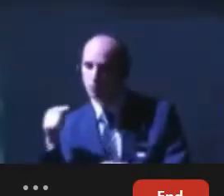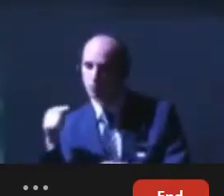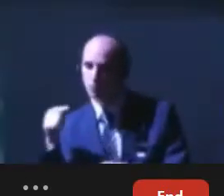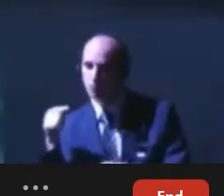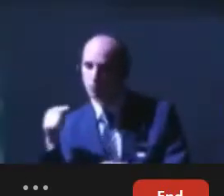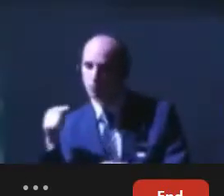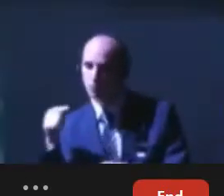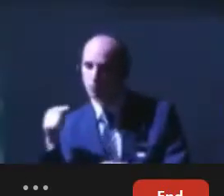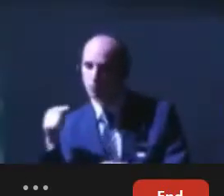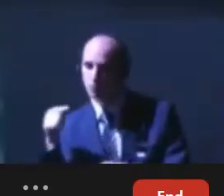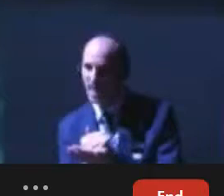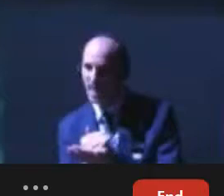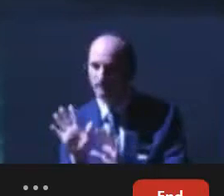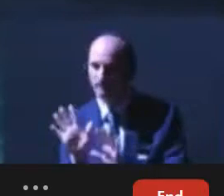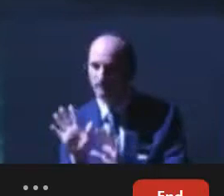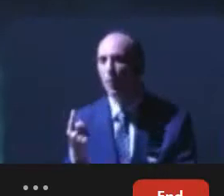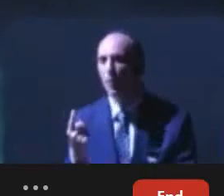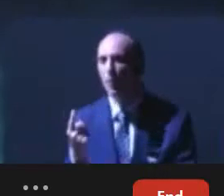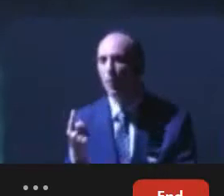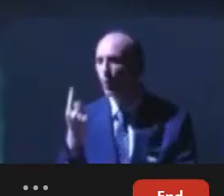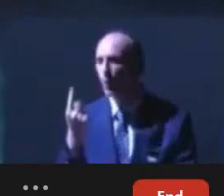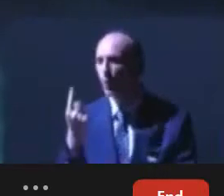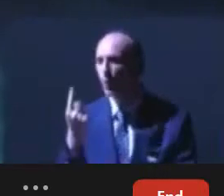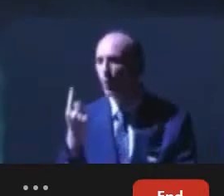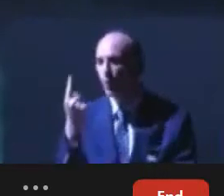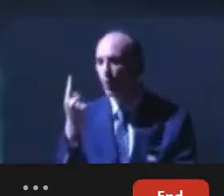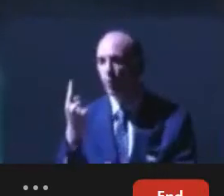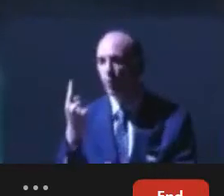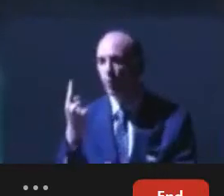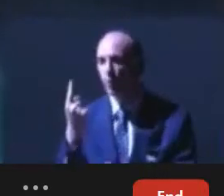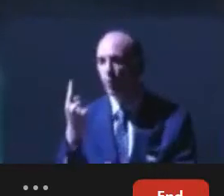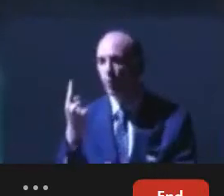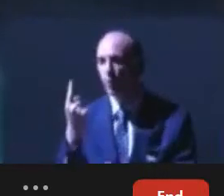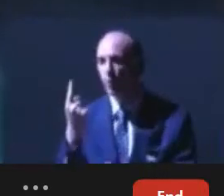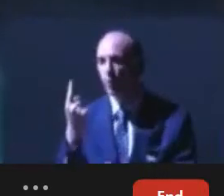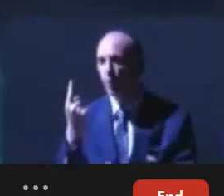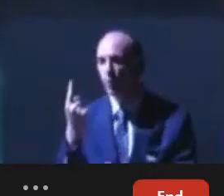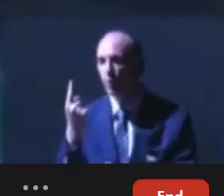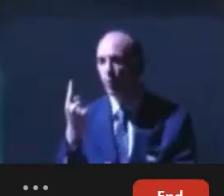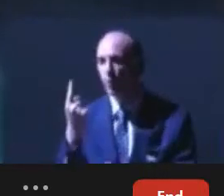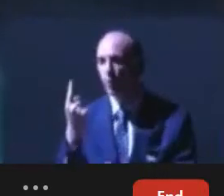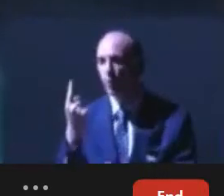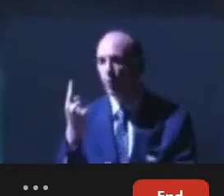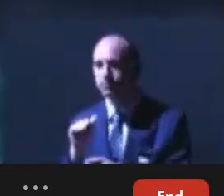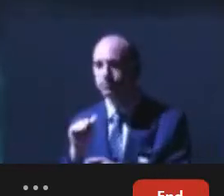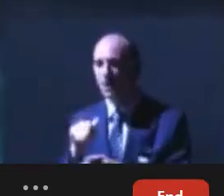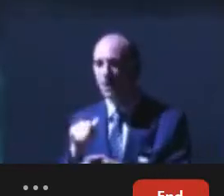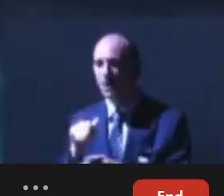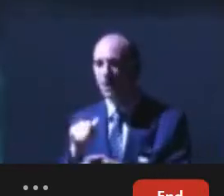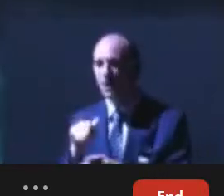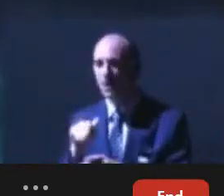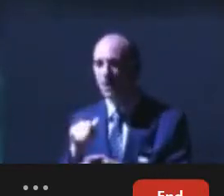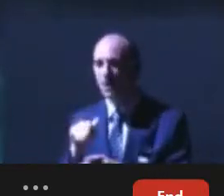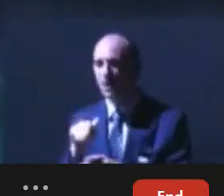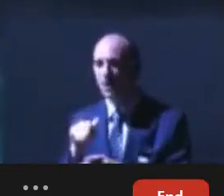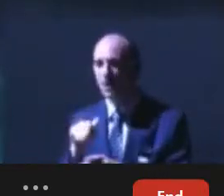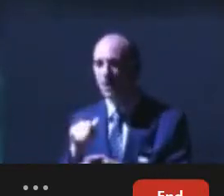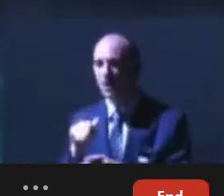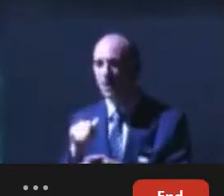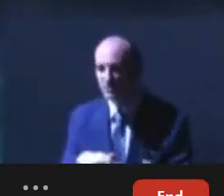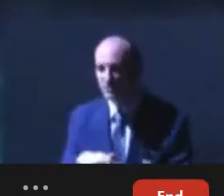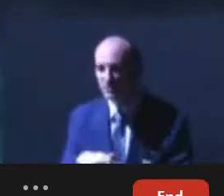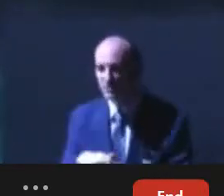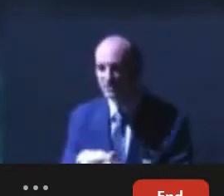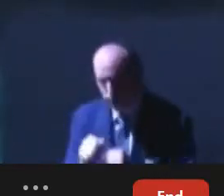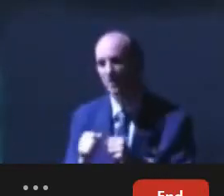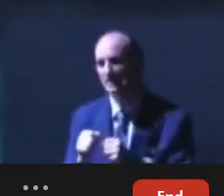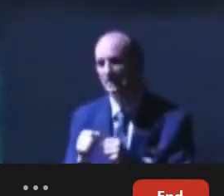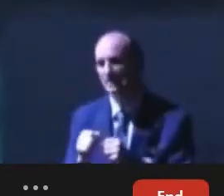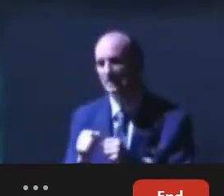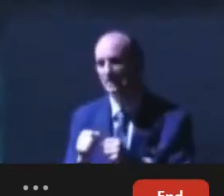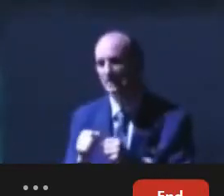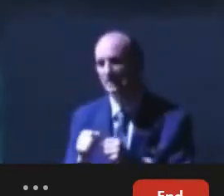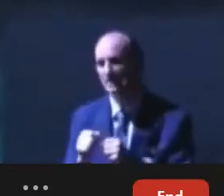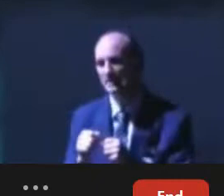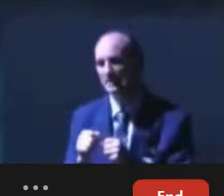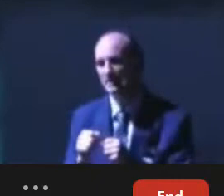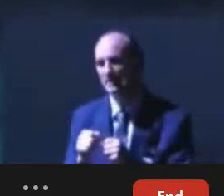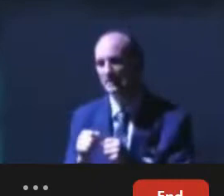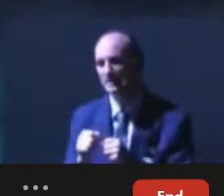phải tiết kiệm cái gì đấy, đúng không? Thế thì tôi muốn là mọi người có thể thoải mái, mọi người có thể làm những gì mình muốn.